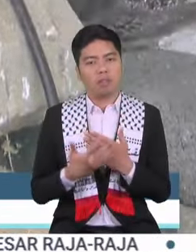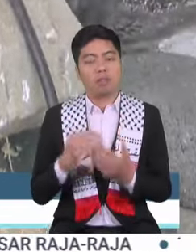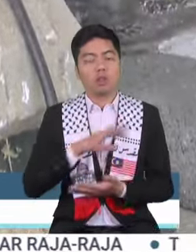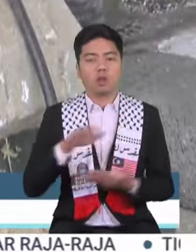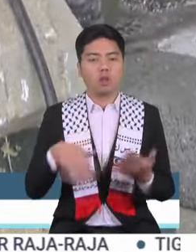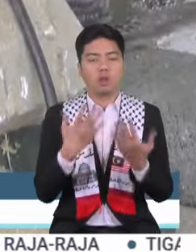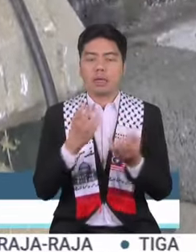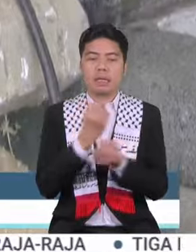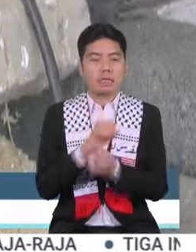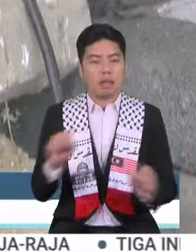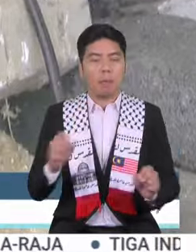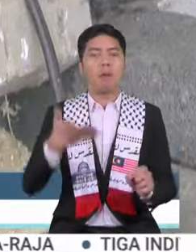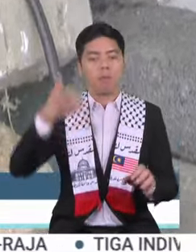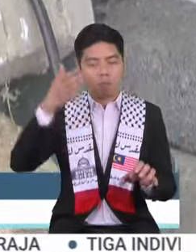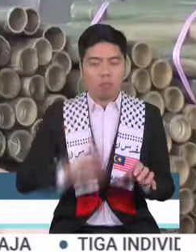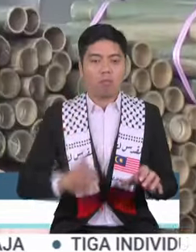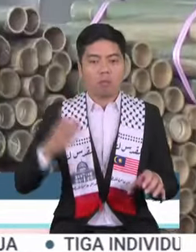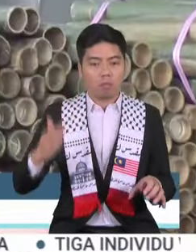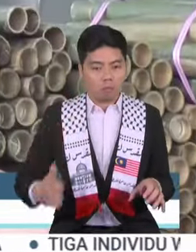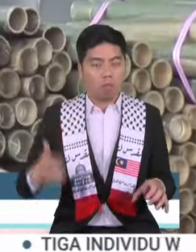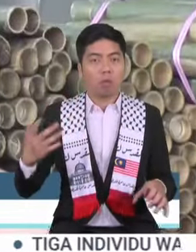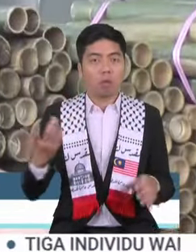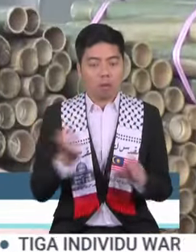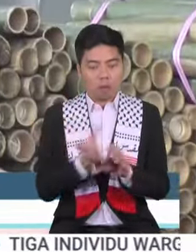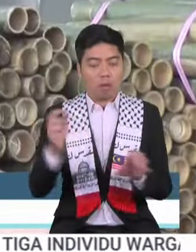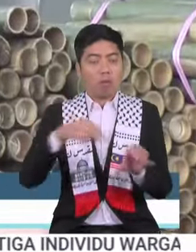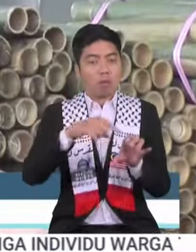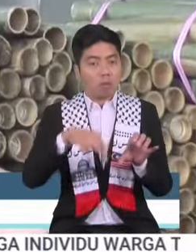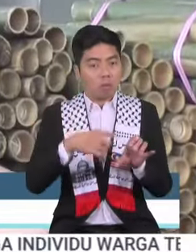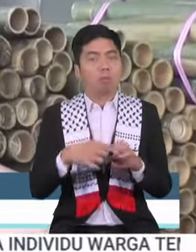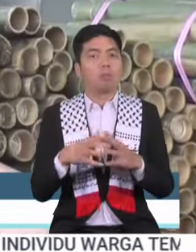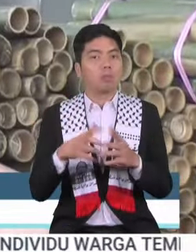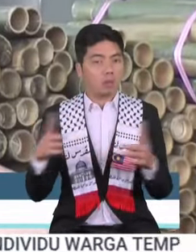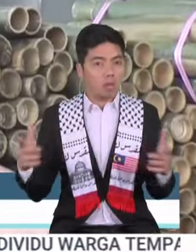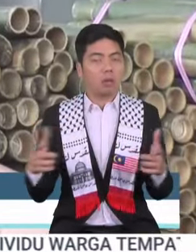pun dah siap potong. Luas pun besar kan.